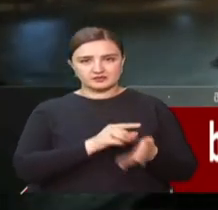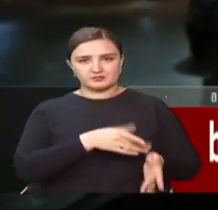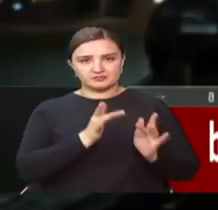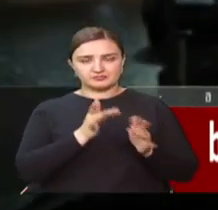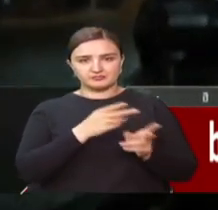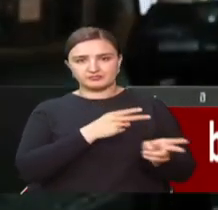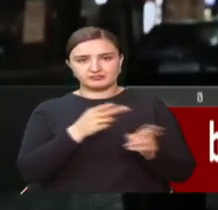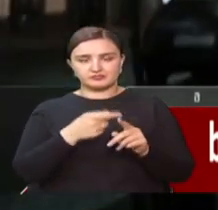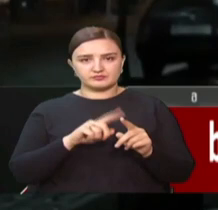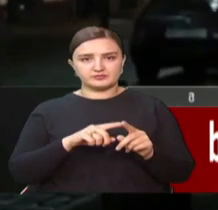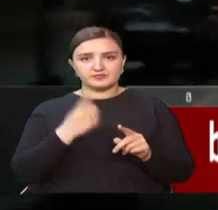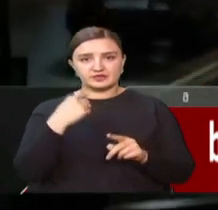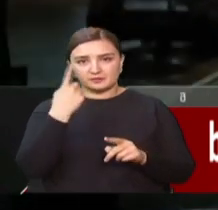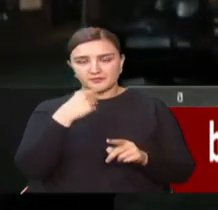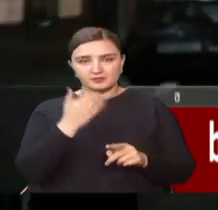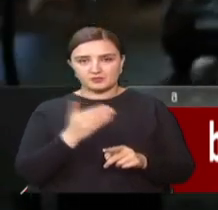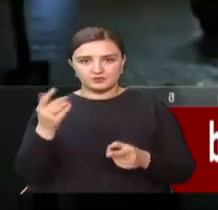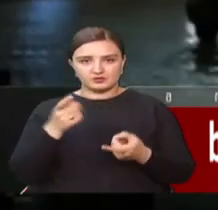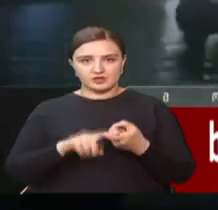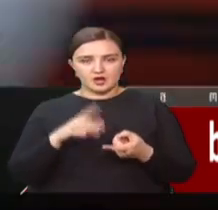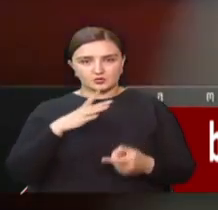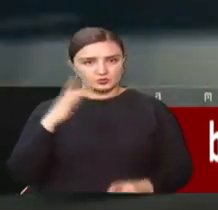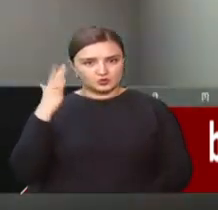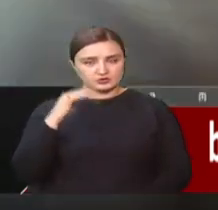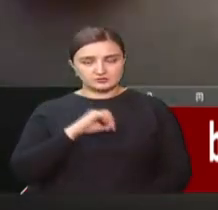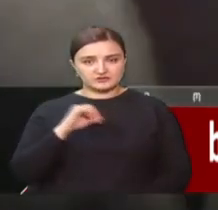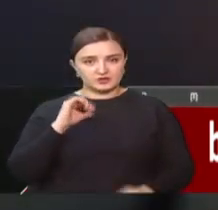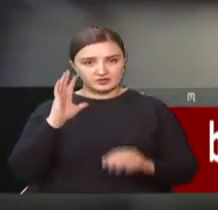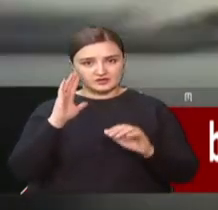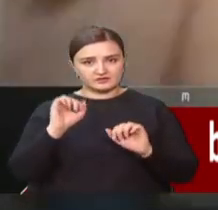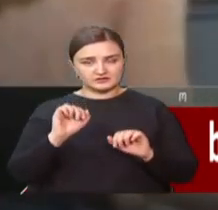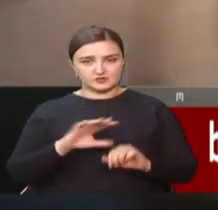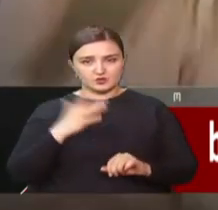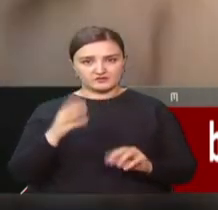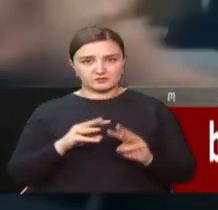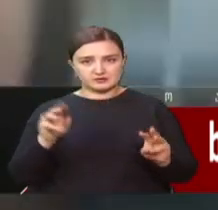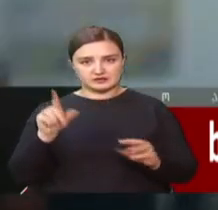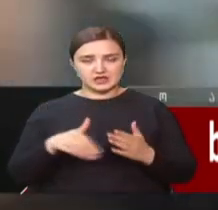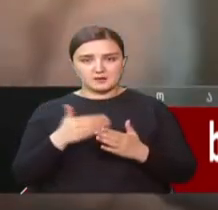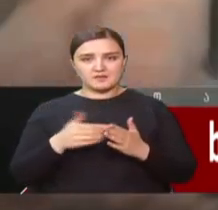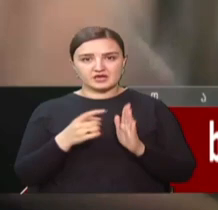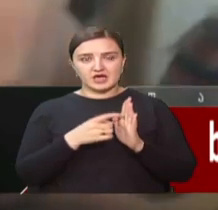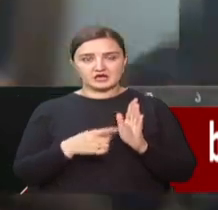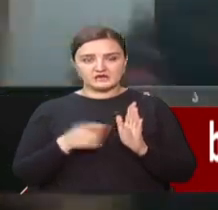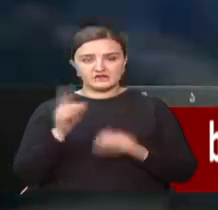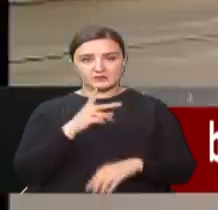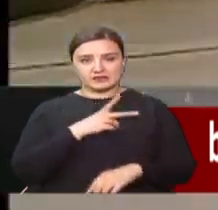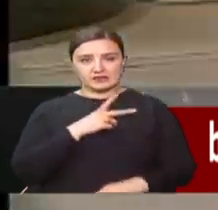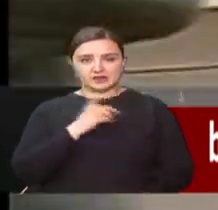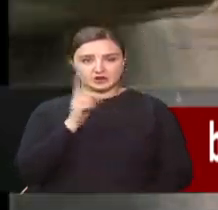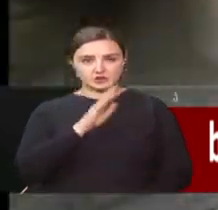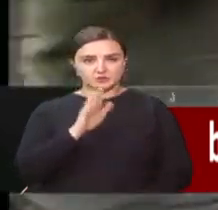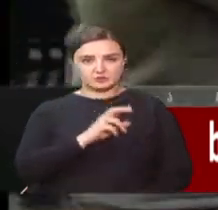პირი სინამდვილეში ქართულ ოცნებასთანაა დაახლოებული. თავად თავდაცვის ყოფილი მინისტრი ამბის გარკვევას BBC-სთან ბრიტანეთში